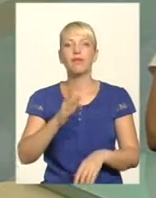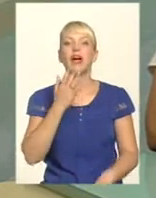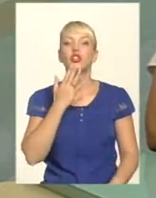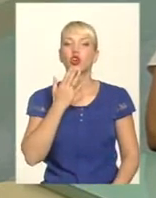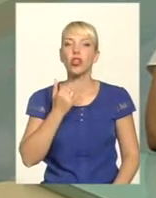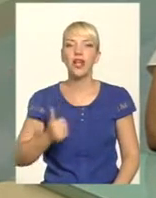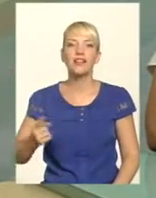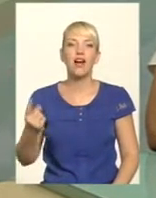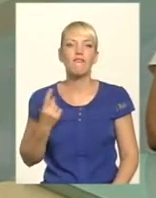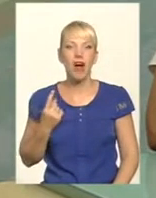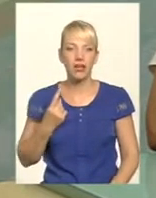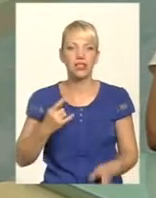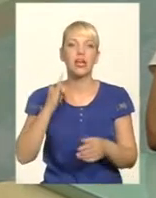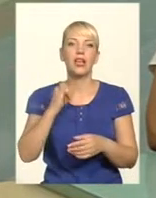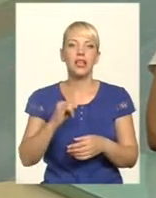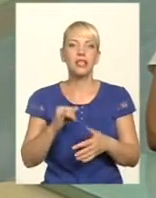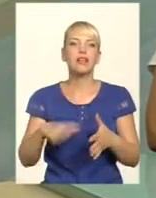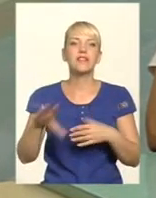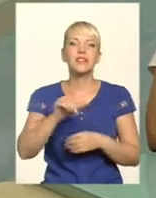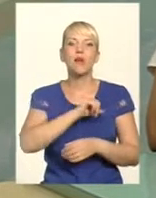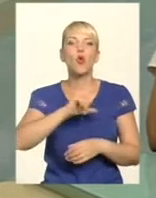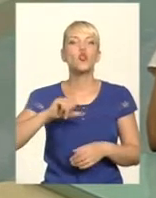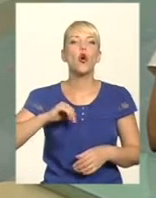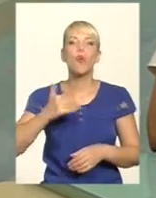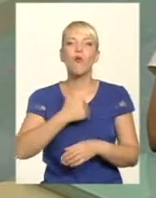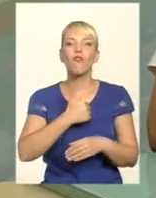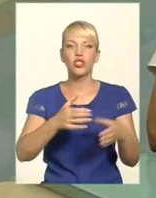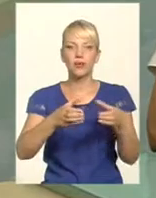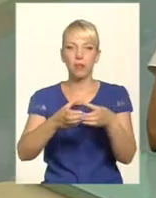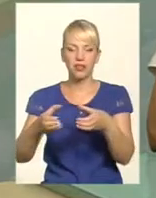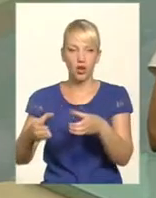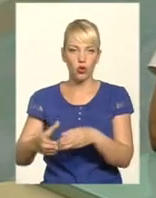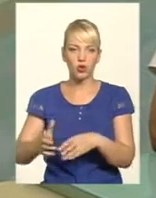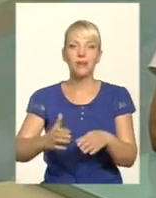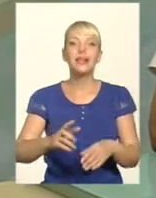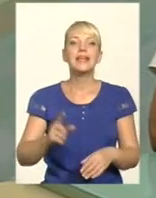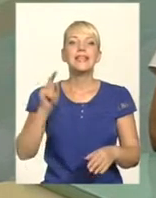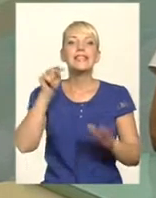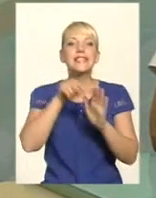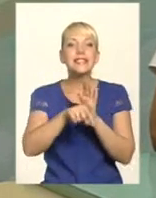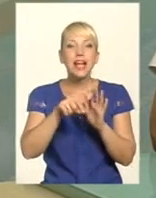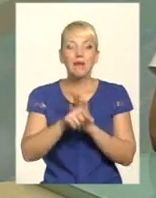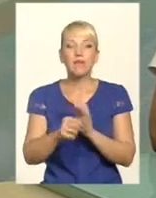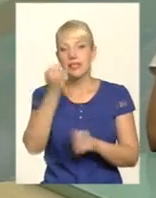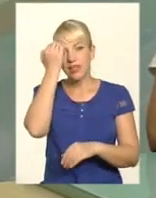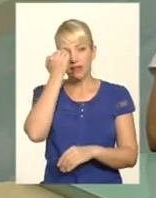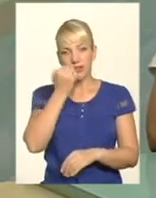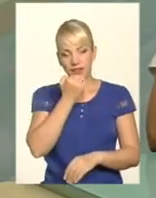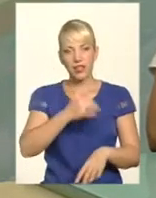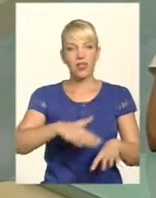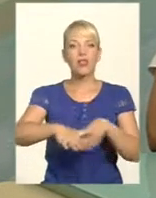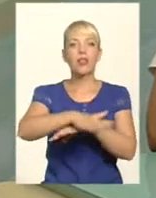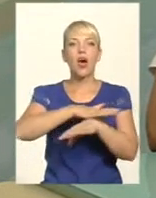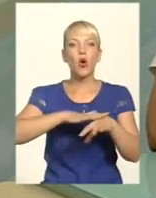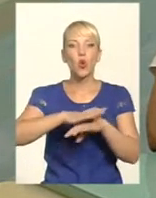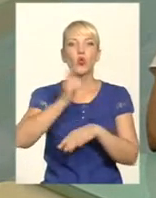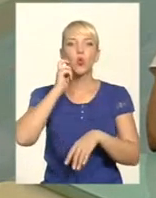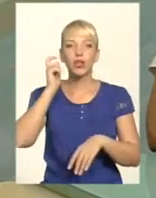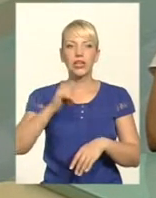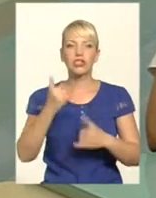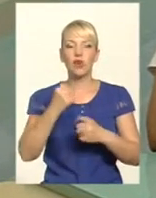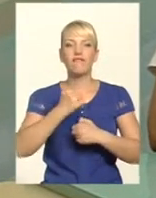всім добровольчим батальйонам, які беруть участь. Саме завдяки народу України сьогодні